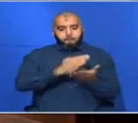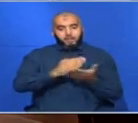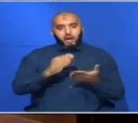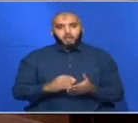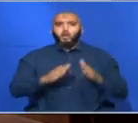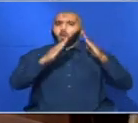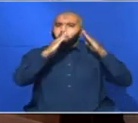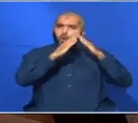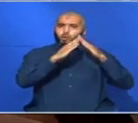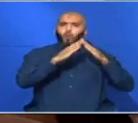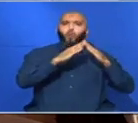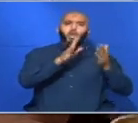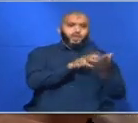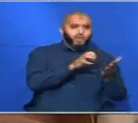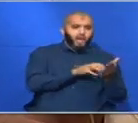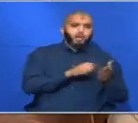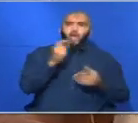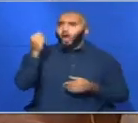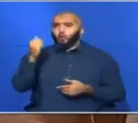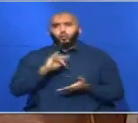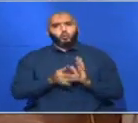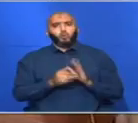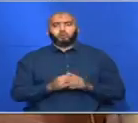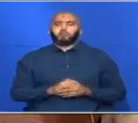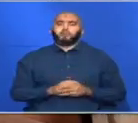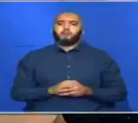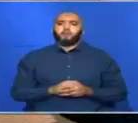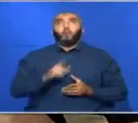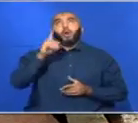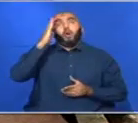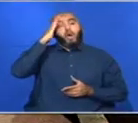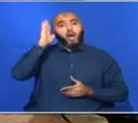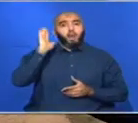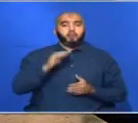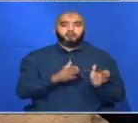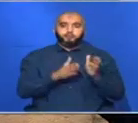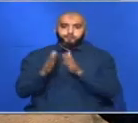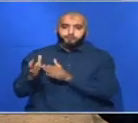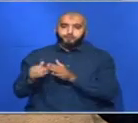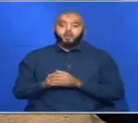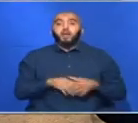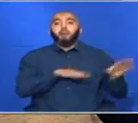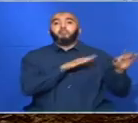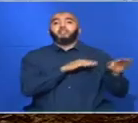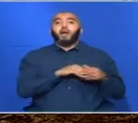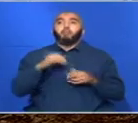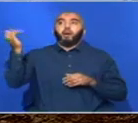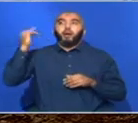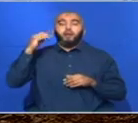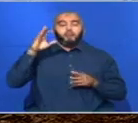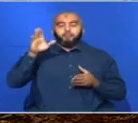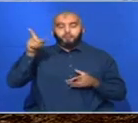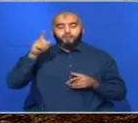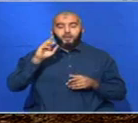تقسم التركات وحسب الفريضه والله اعلم بارك الله فيكم شيخنا الى مستغانم ومنها محمد الذي يقول انه